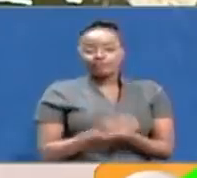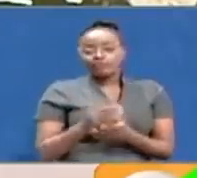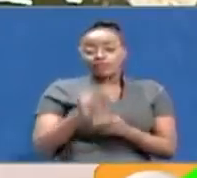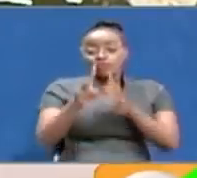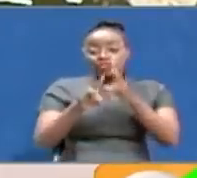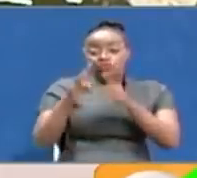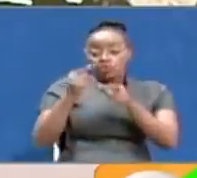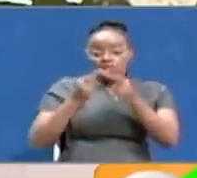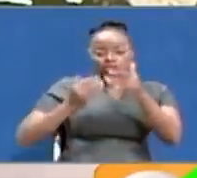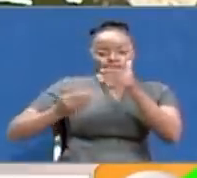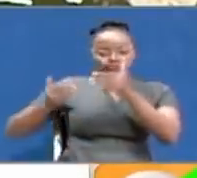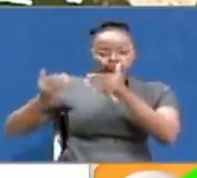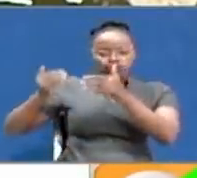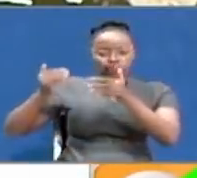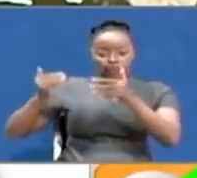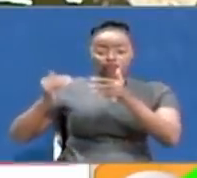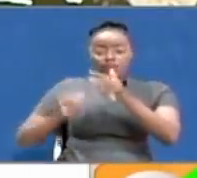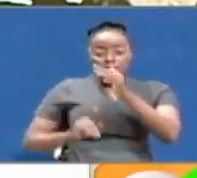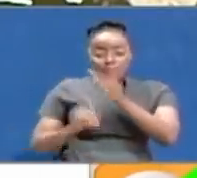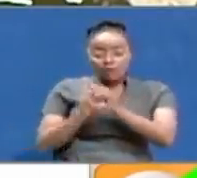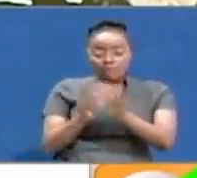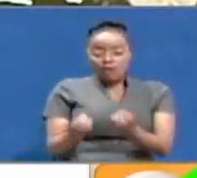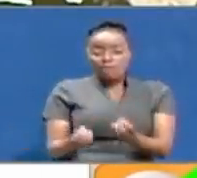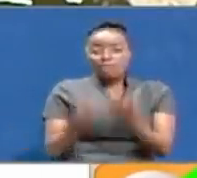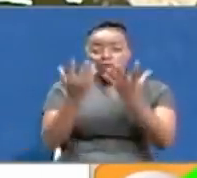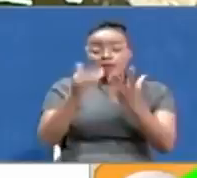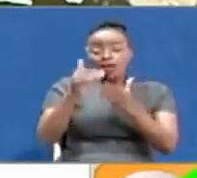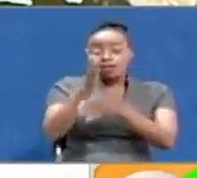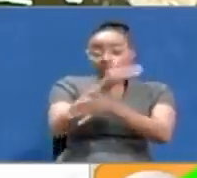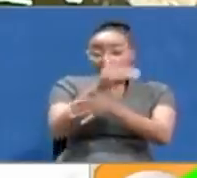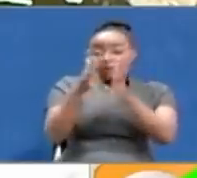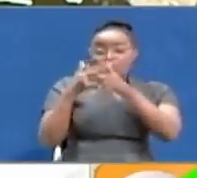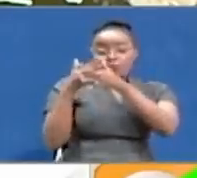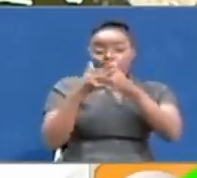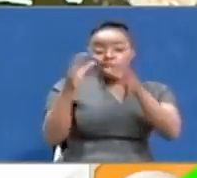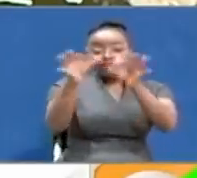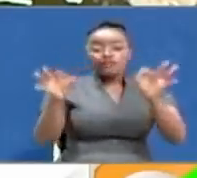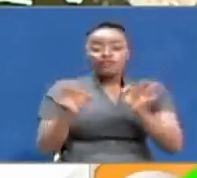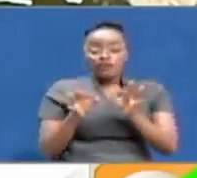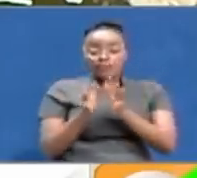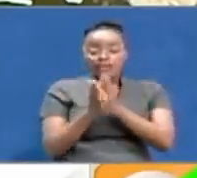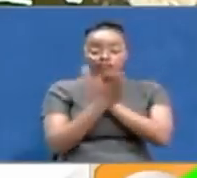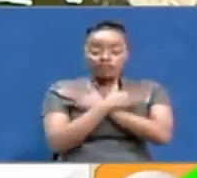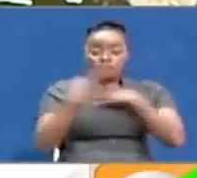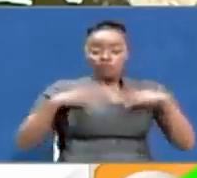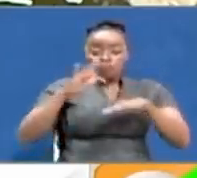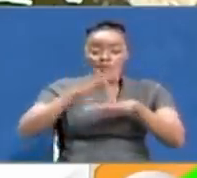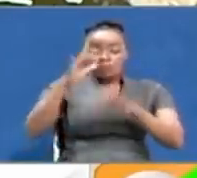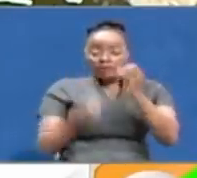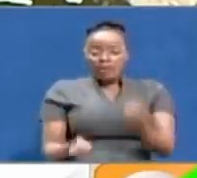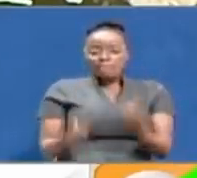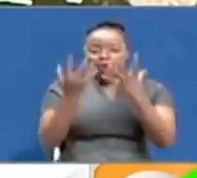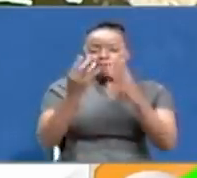Miaka 22 tangu mkasa wa bomu kwenye ubalozi wa Marekani humu nchini, jamaa na familia za walioathirika katika mlipuko wa tarehe 7